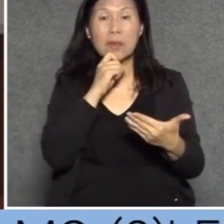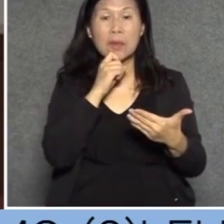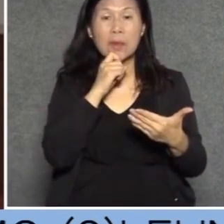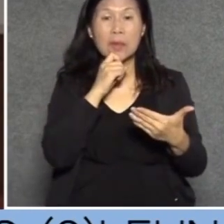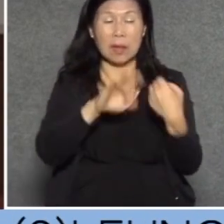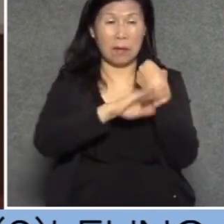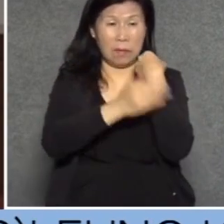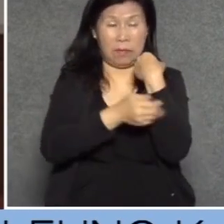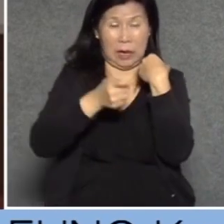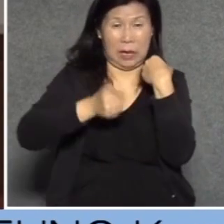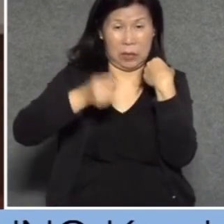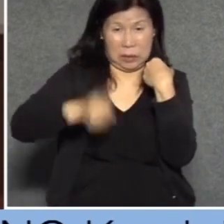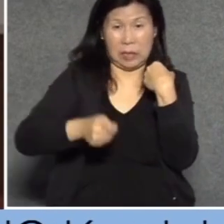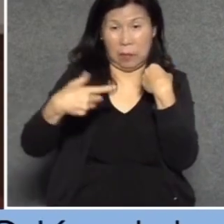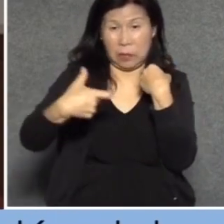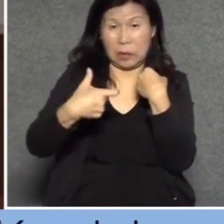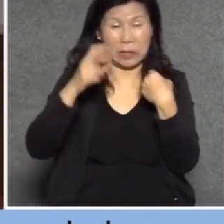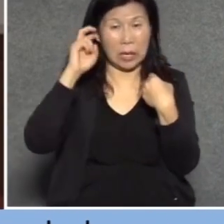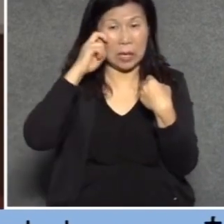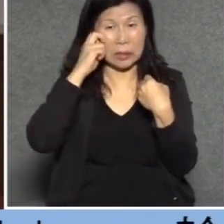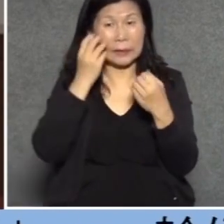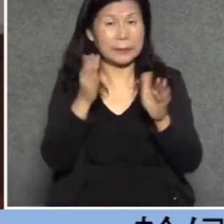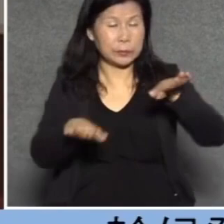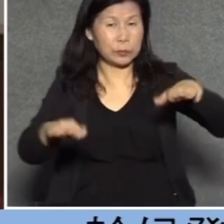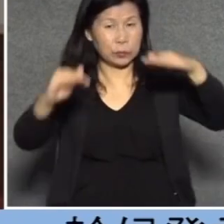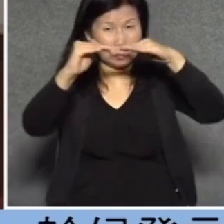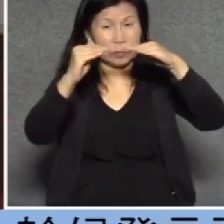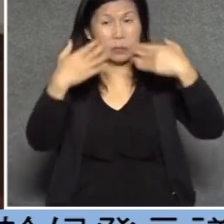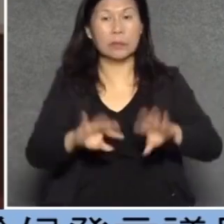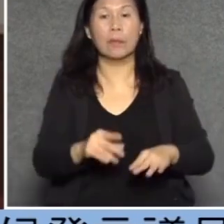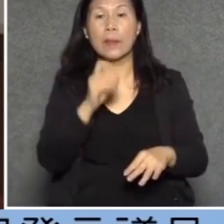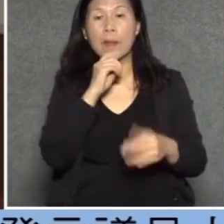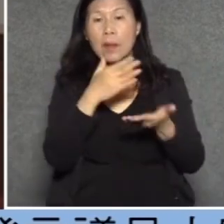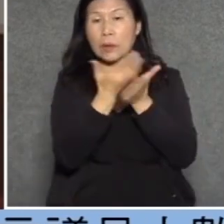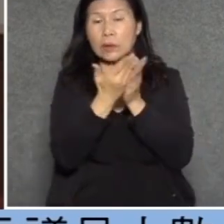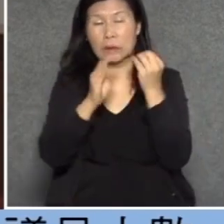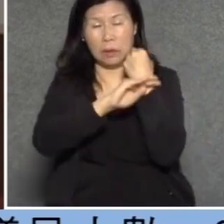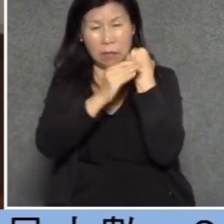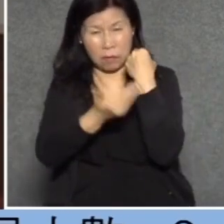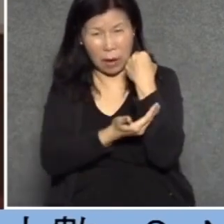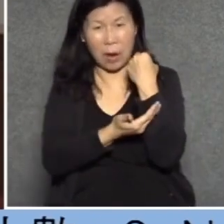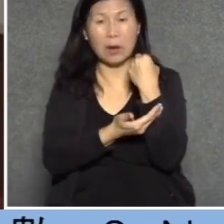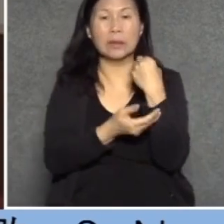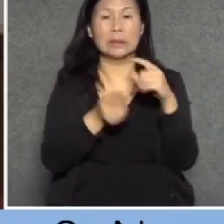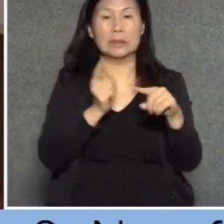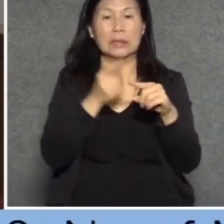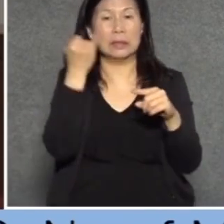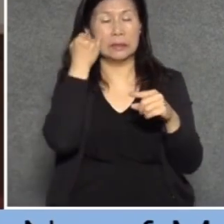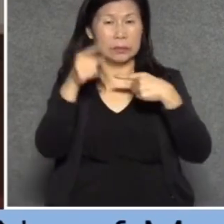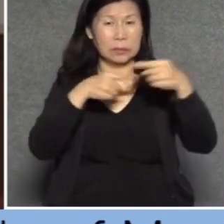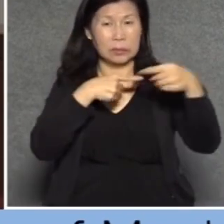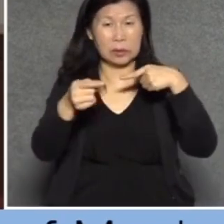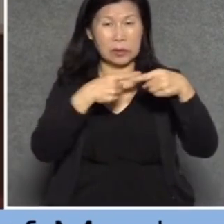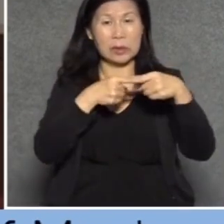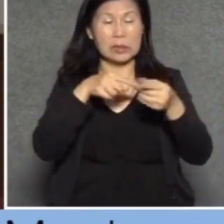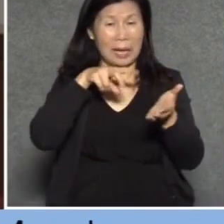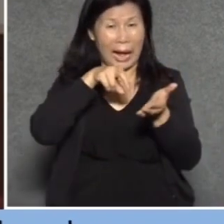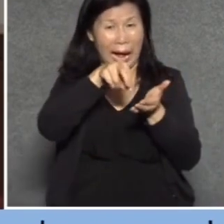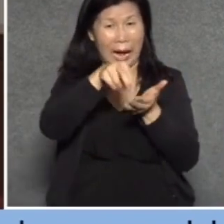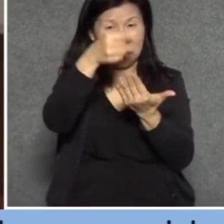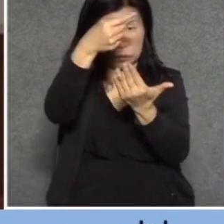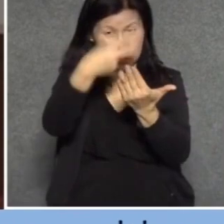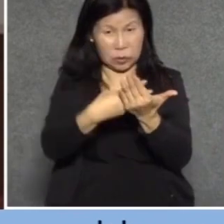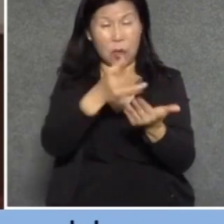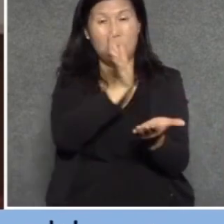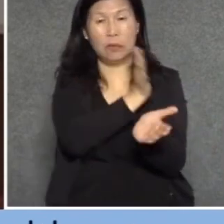考慮呢？是應該相等。當中涉及很多法律的原則，你是不適宜用行政措施去